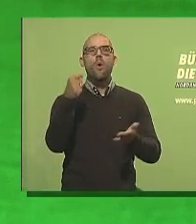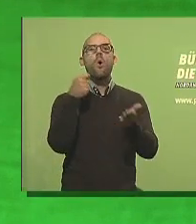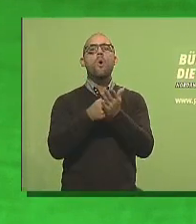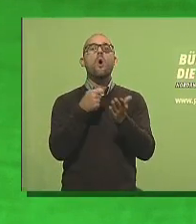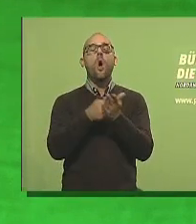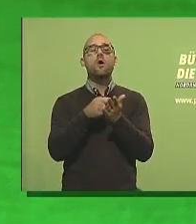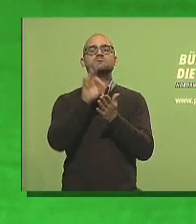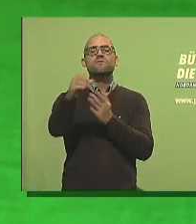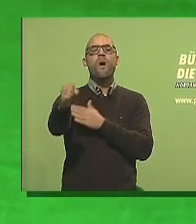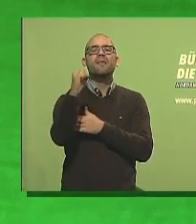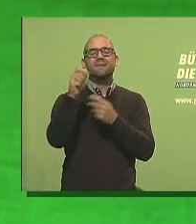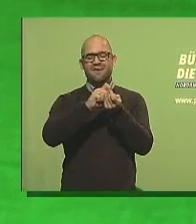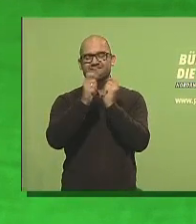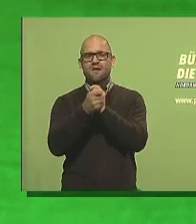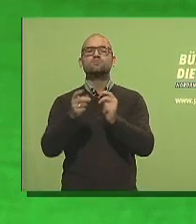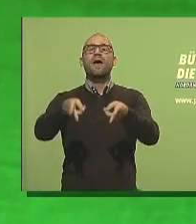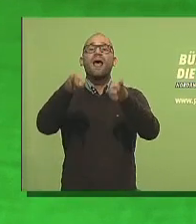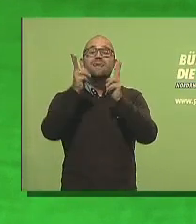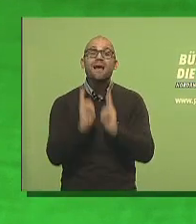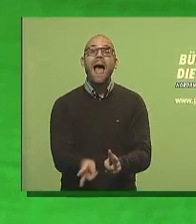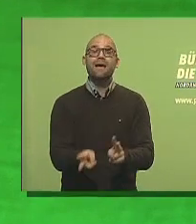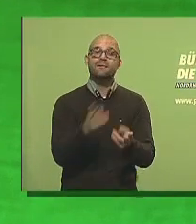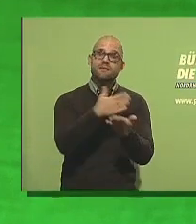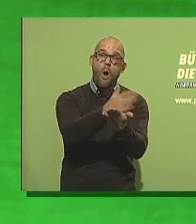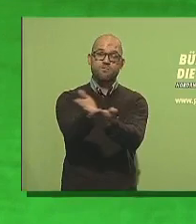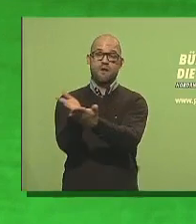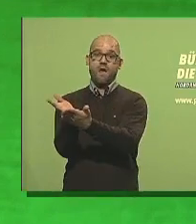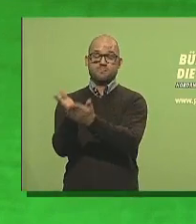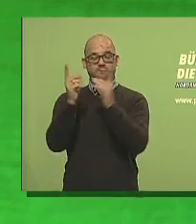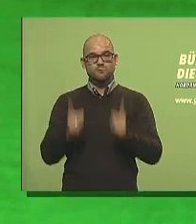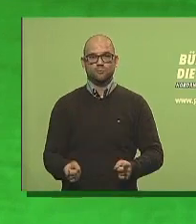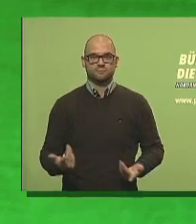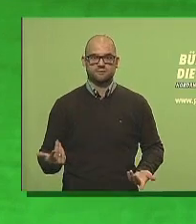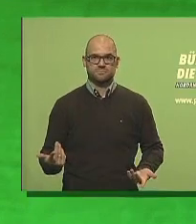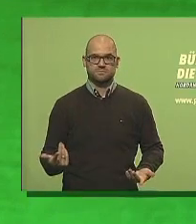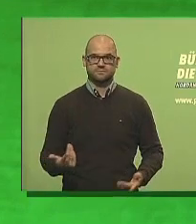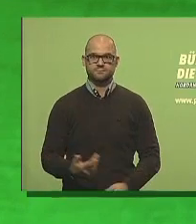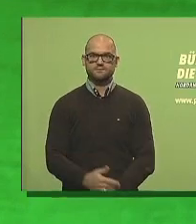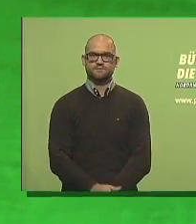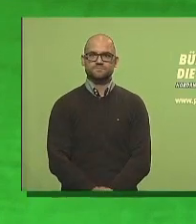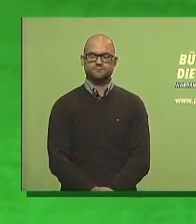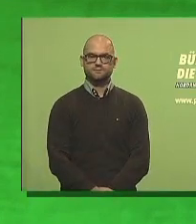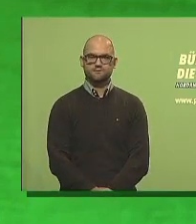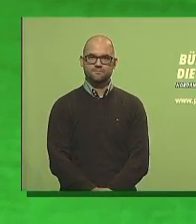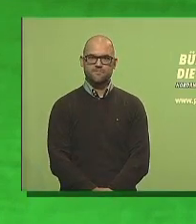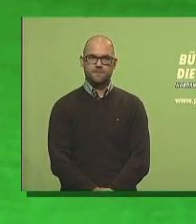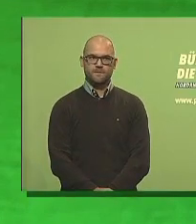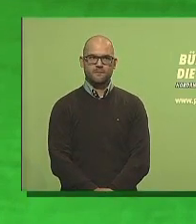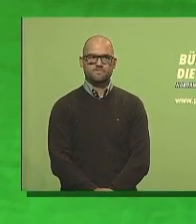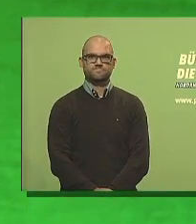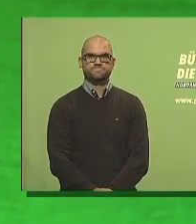gerecht verteilt werden, liebe Freundinnen und Freunde. Darauf kommt es an. Und ja,